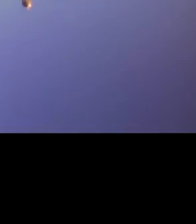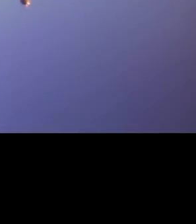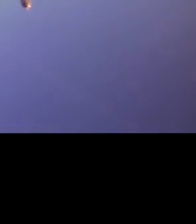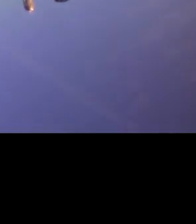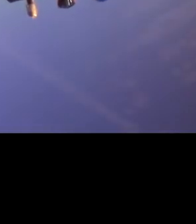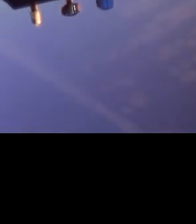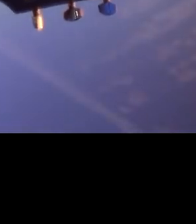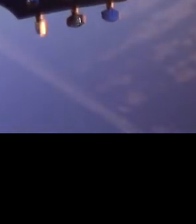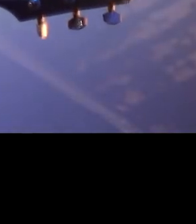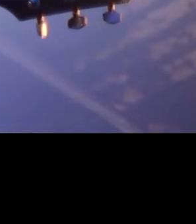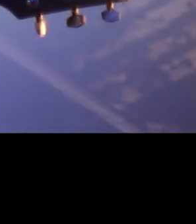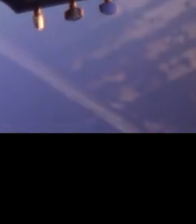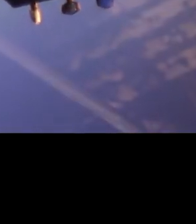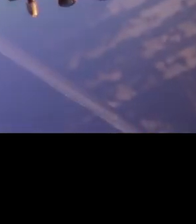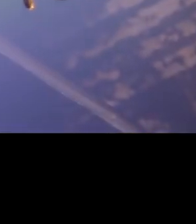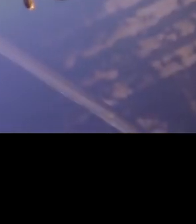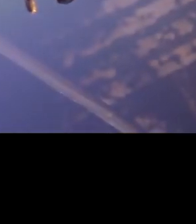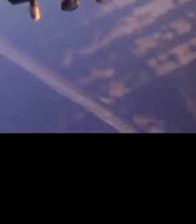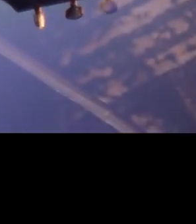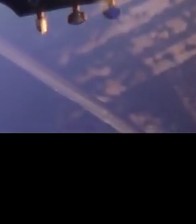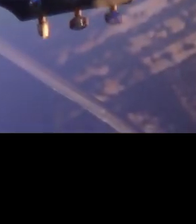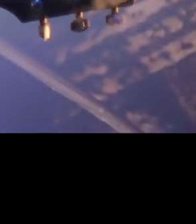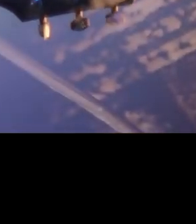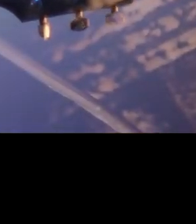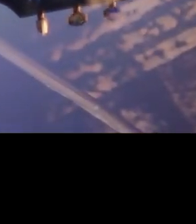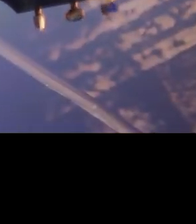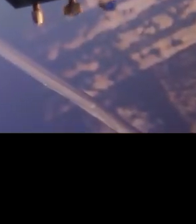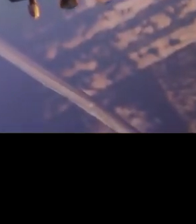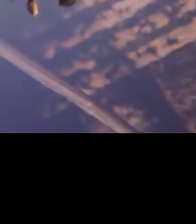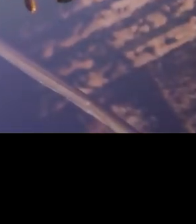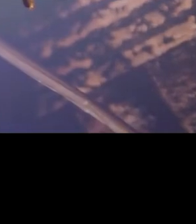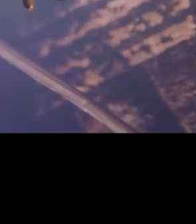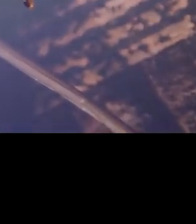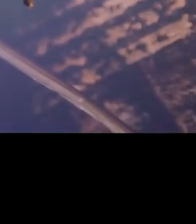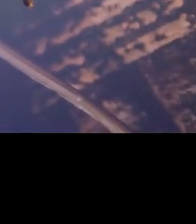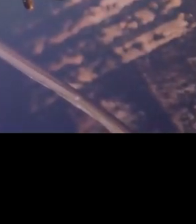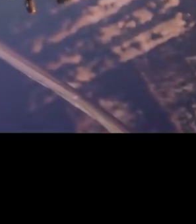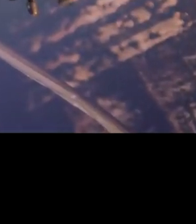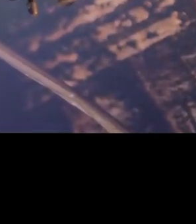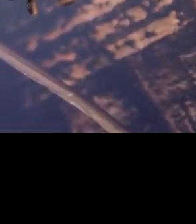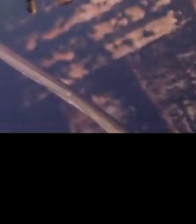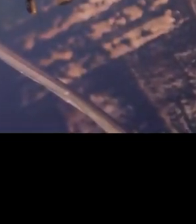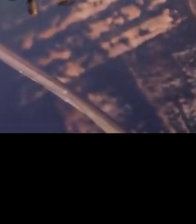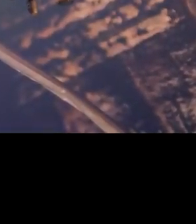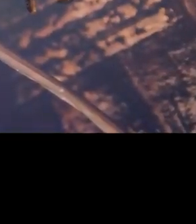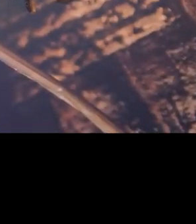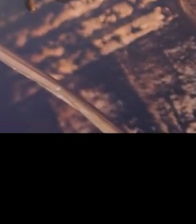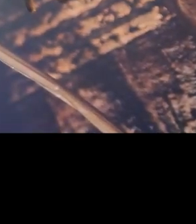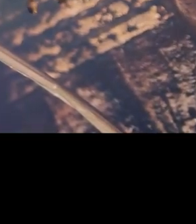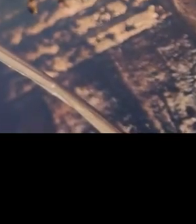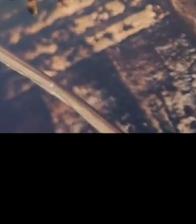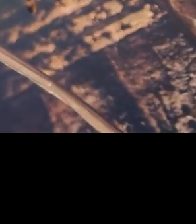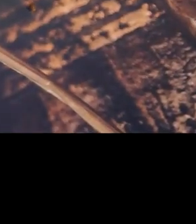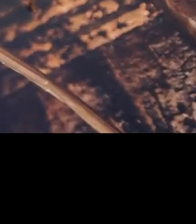ima li na tom svijetu narod što će Boga